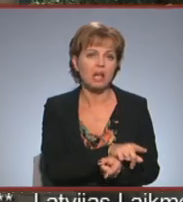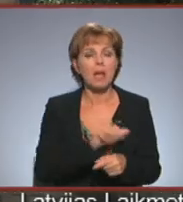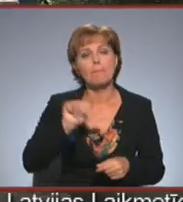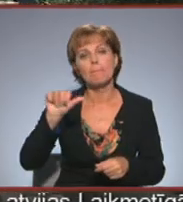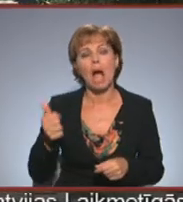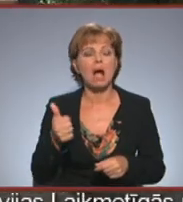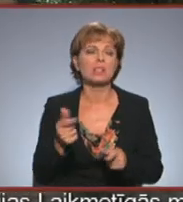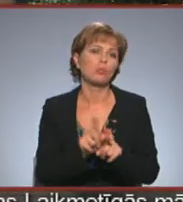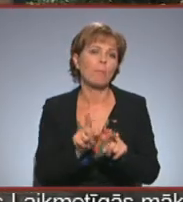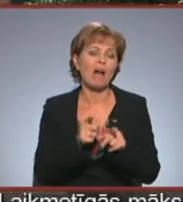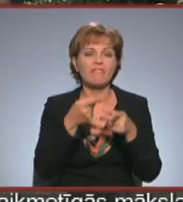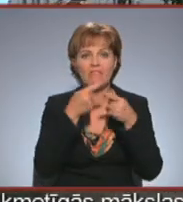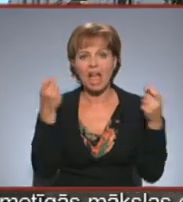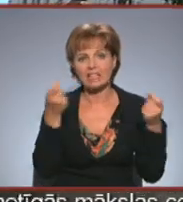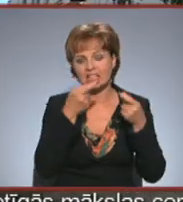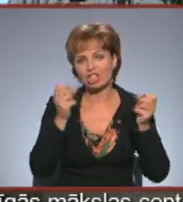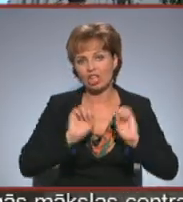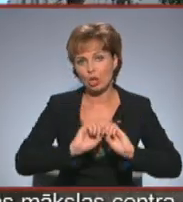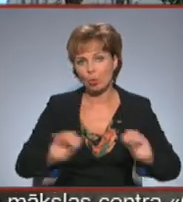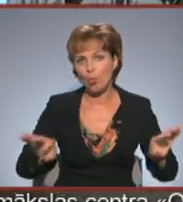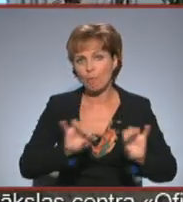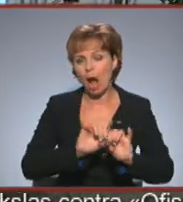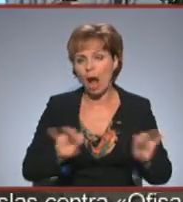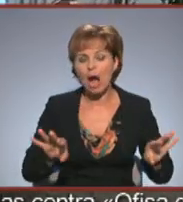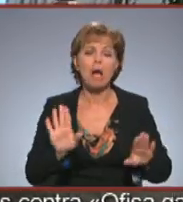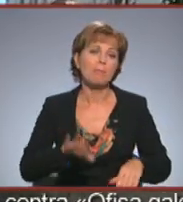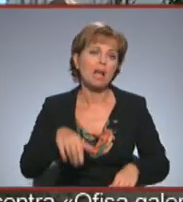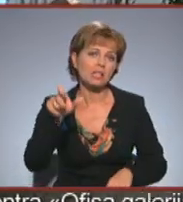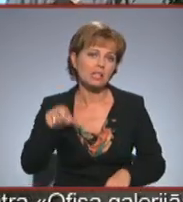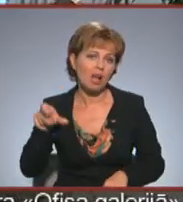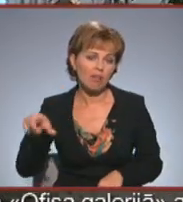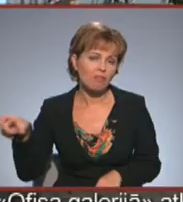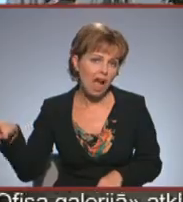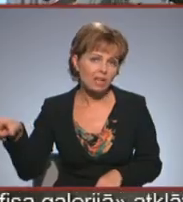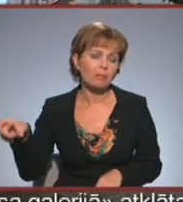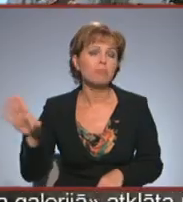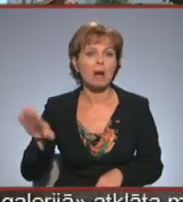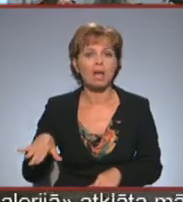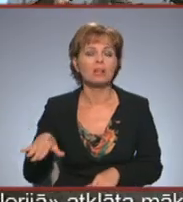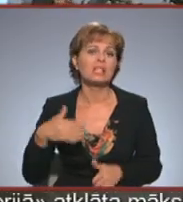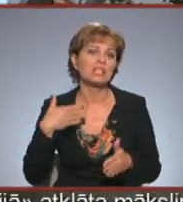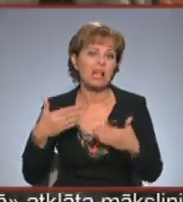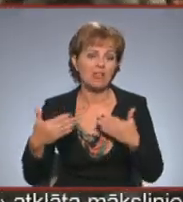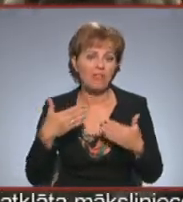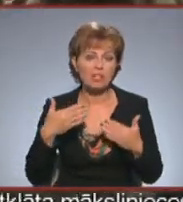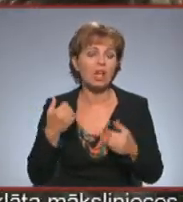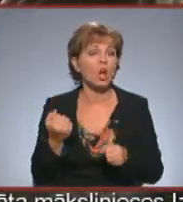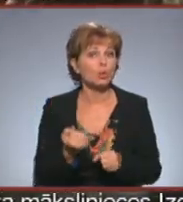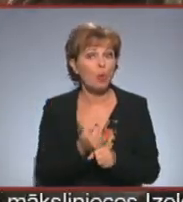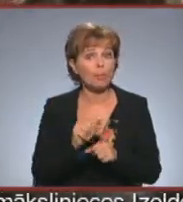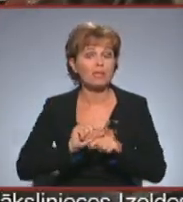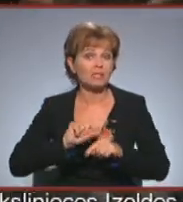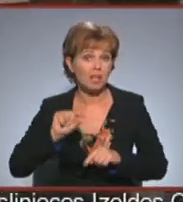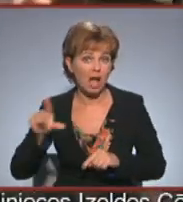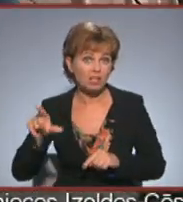mākslas vēstījumā. Un tomēr vēstījumā par cilvēku un par cilvēci. Ja to mēs sasniegsim,